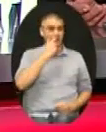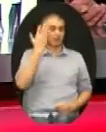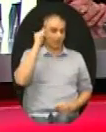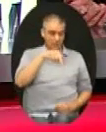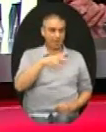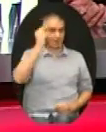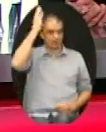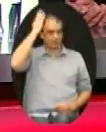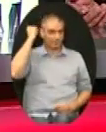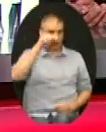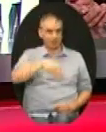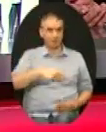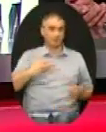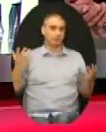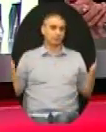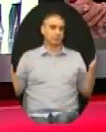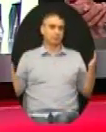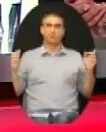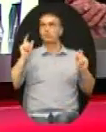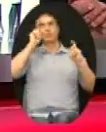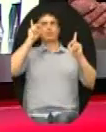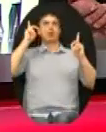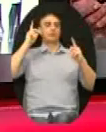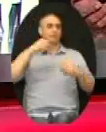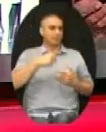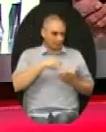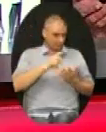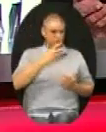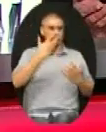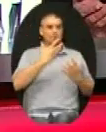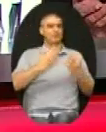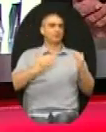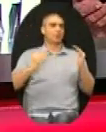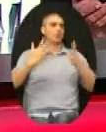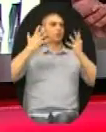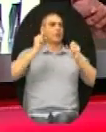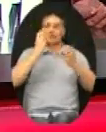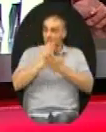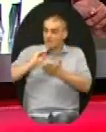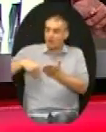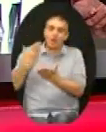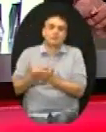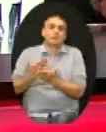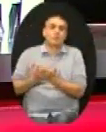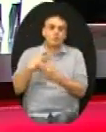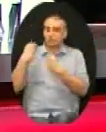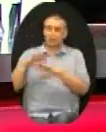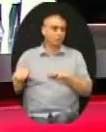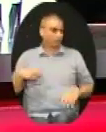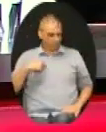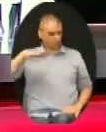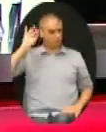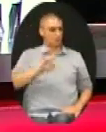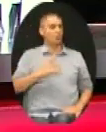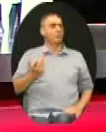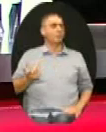שם, וגם נפתלי בנט היה שם. בשביל זה יש לנו את מועצת גדולי התורה. אבל זה כבר נחתם, כבר נתנו את הרחבה. אבל אנחנו הצבענו